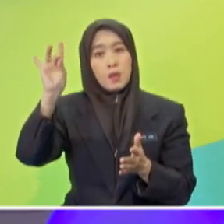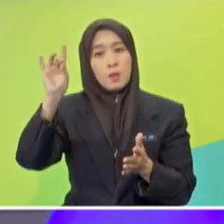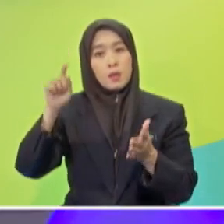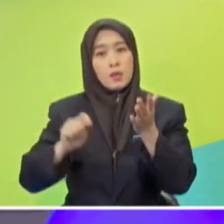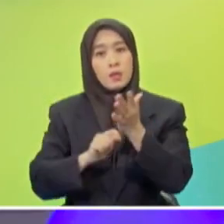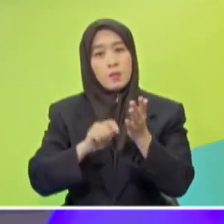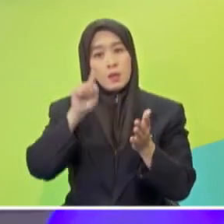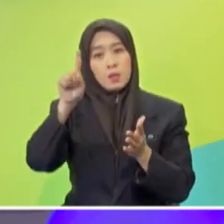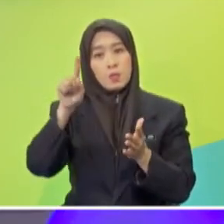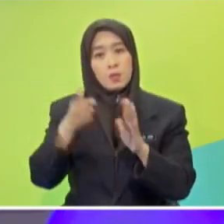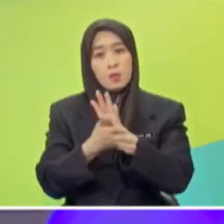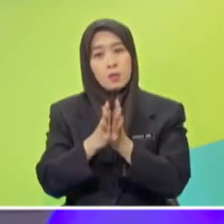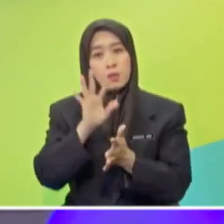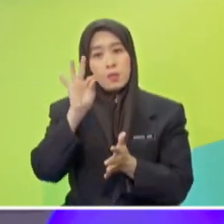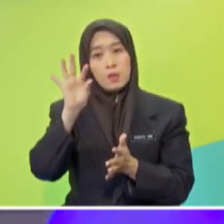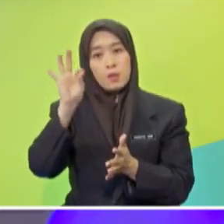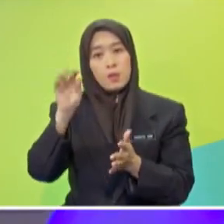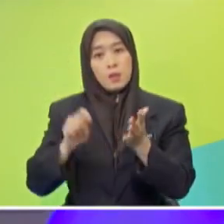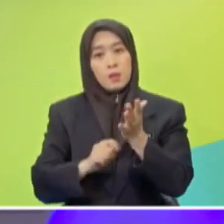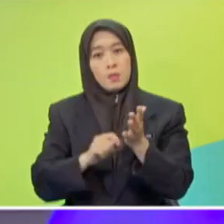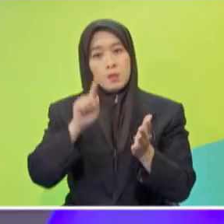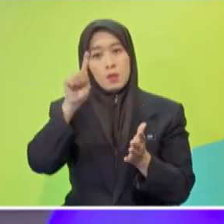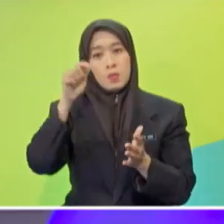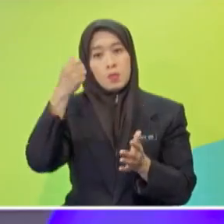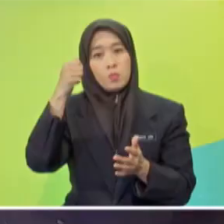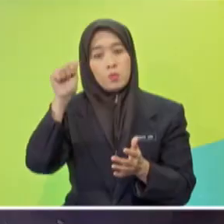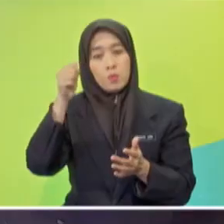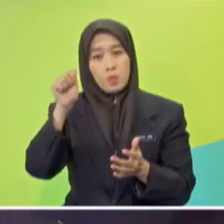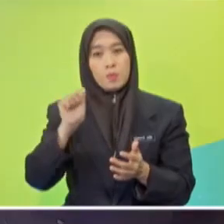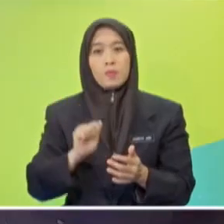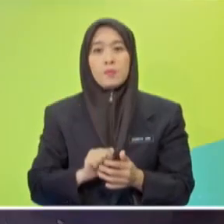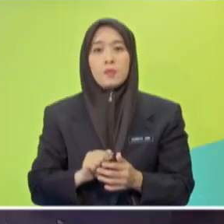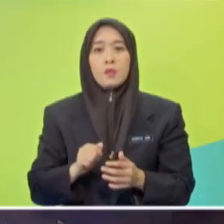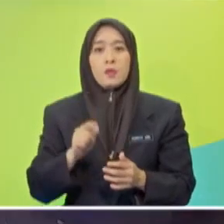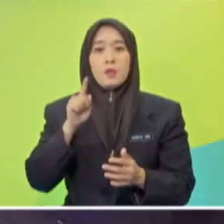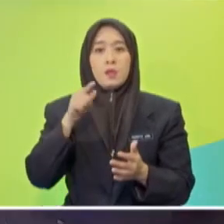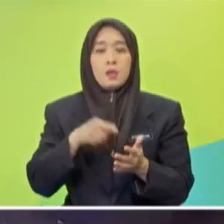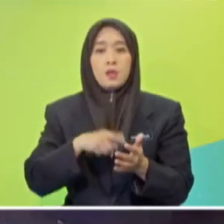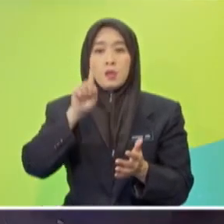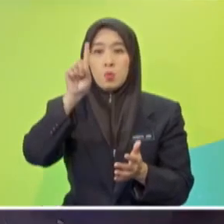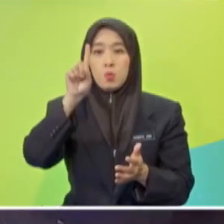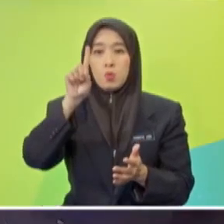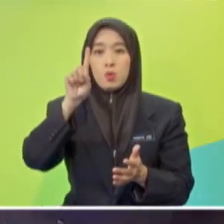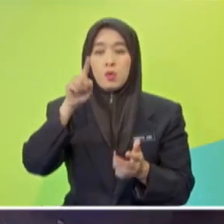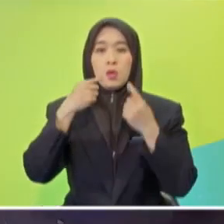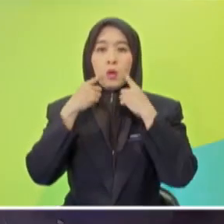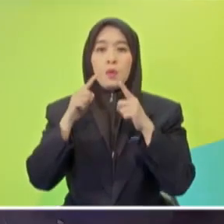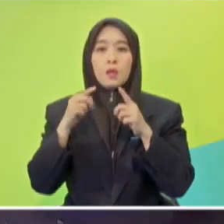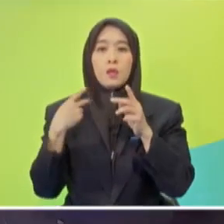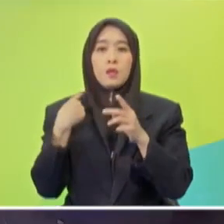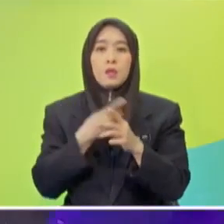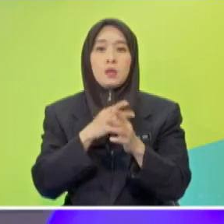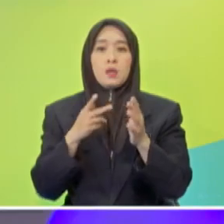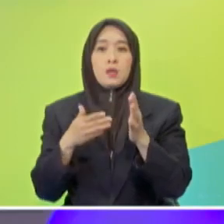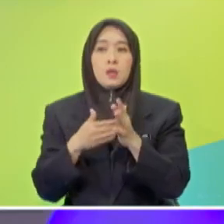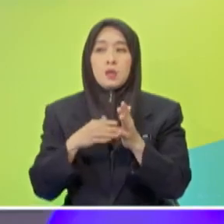9 + 1 10 Oke jadi satu lagi jawaban kita kita kena pusing ah kita